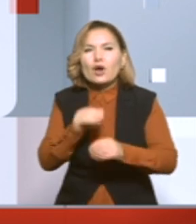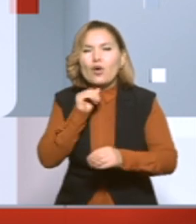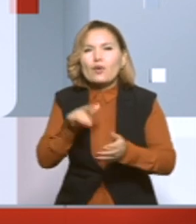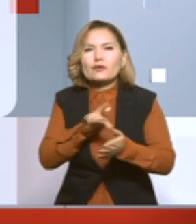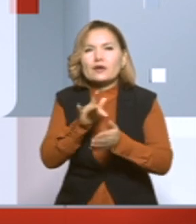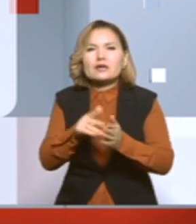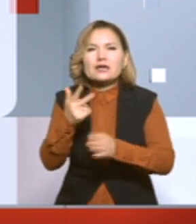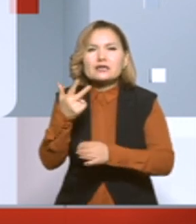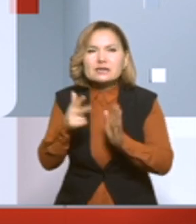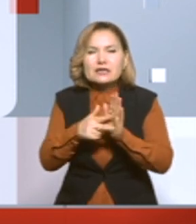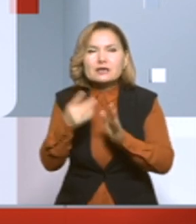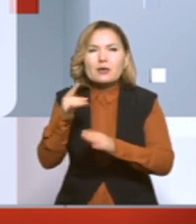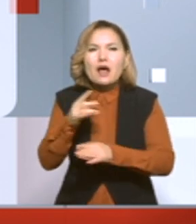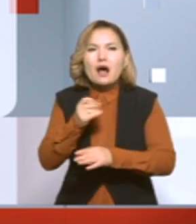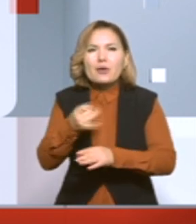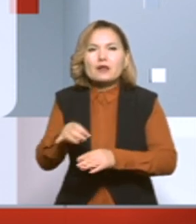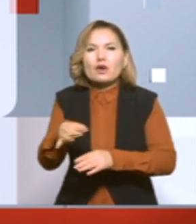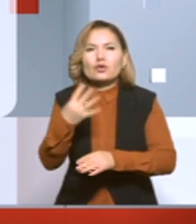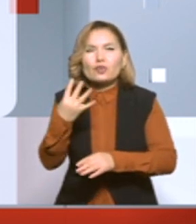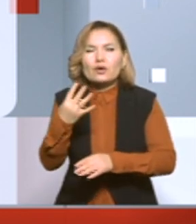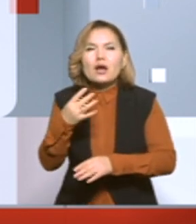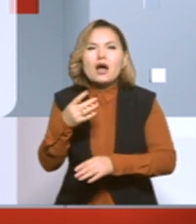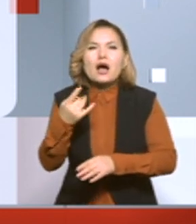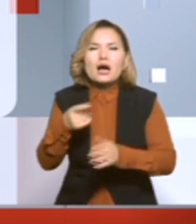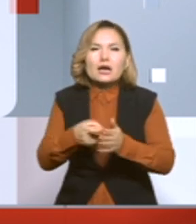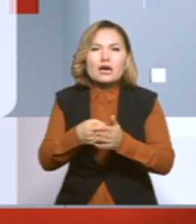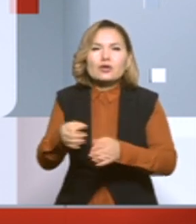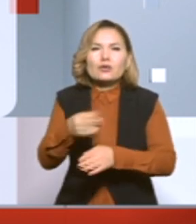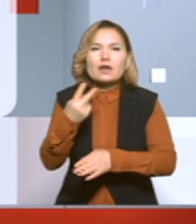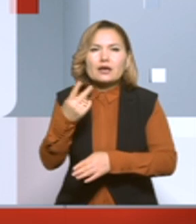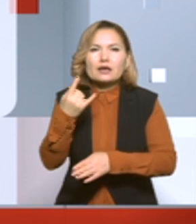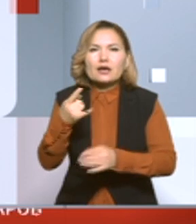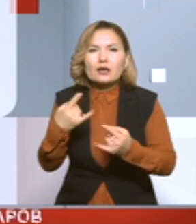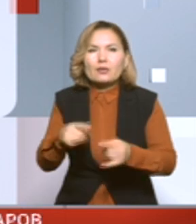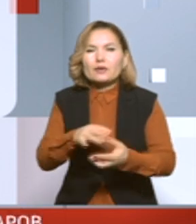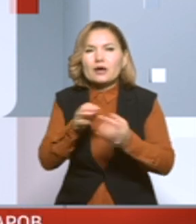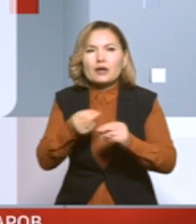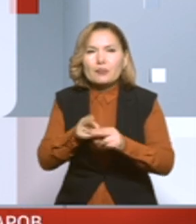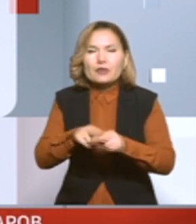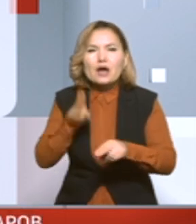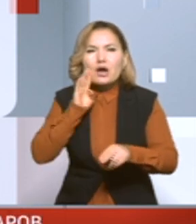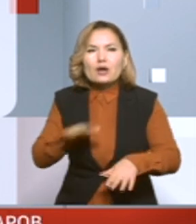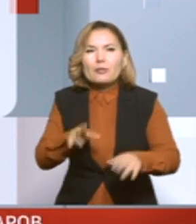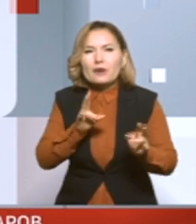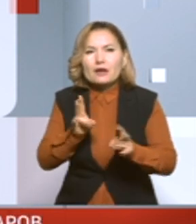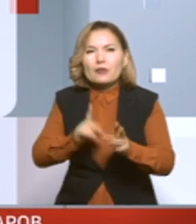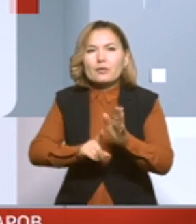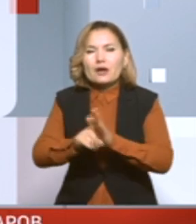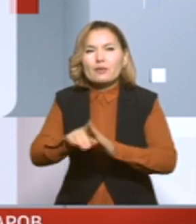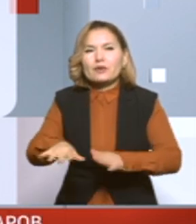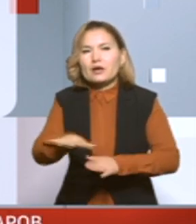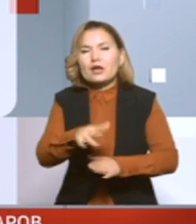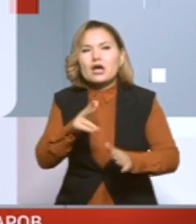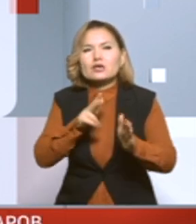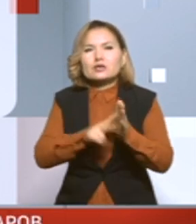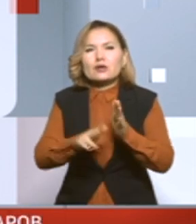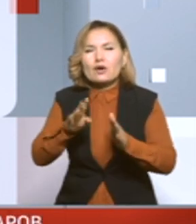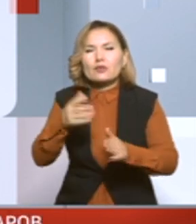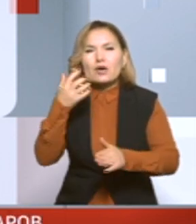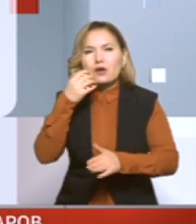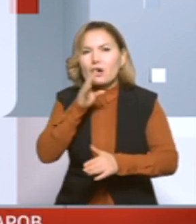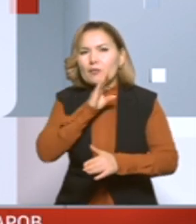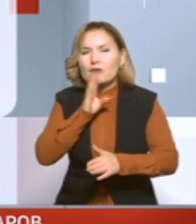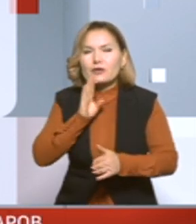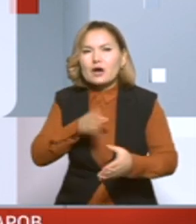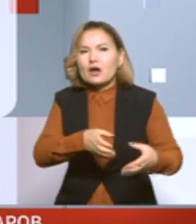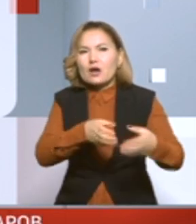Қостанайда 8, Абай облысында 4, Қарағанды облысында 2 нәресте өмірге келді. Бұған дейін су тасқыны басталғаннан бері өңірлерде 84 жүкті әйел